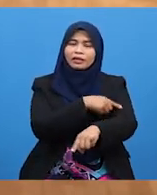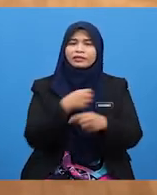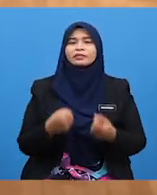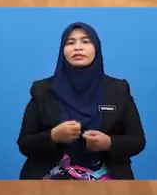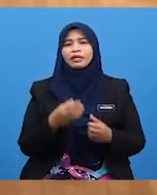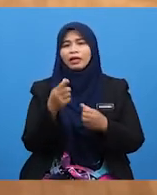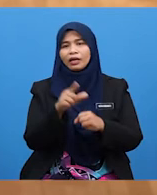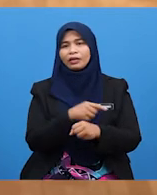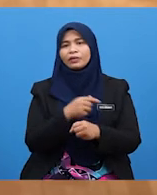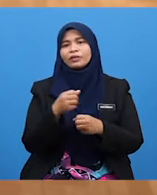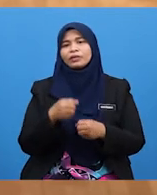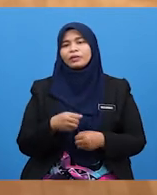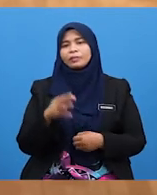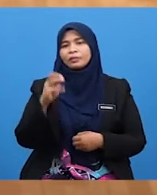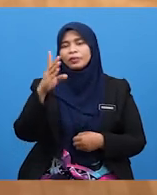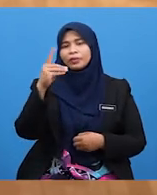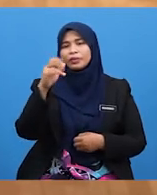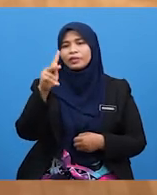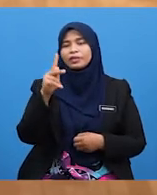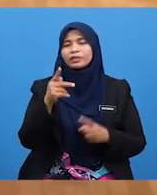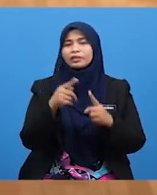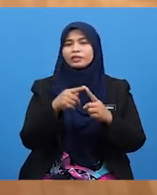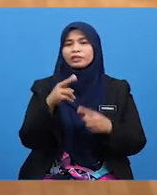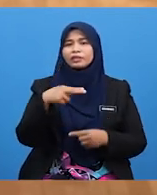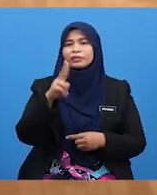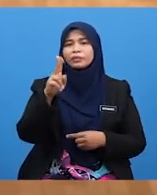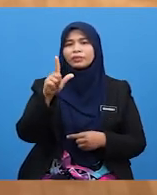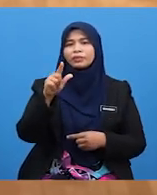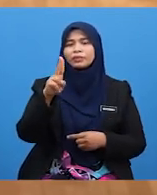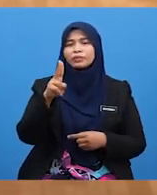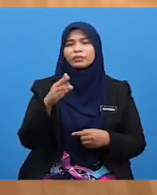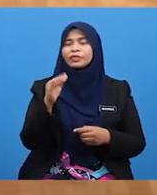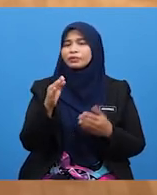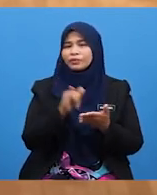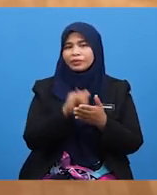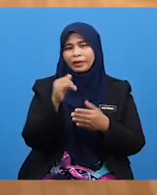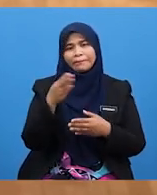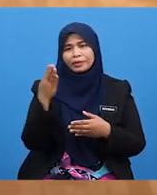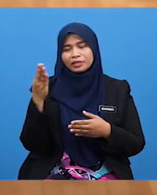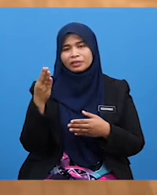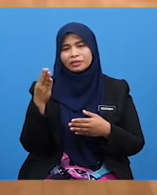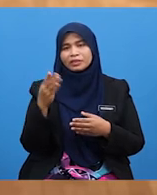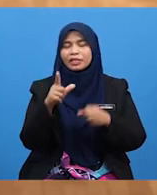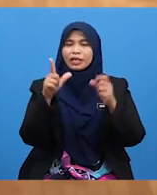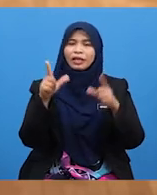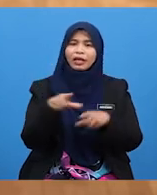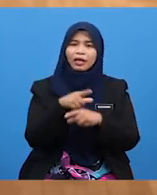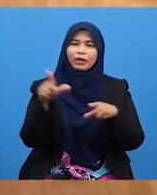sayang Dama, mudik ke hulu. Okey, itu yang biasa. Kalau kita letakkan lenggok-lenggok